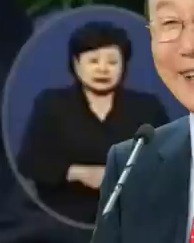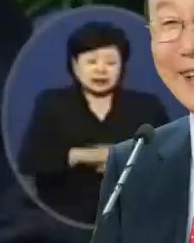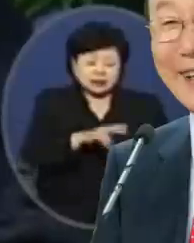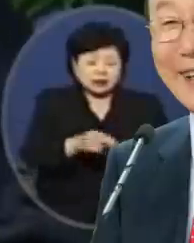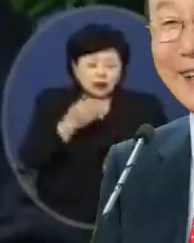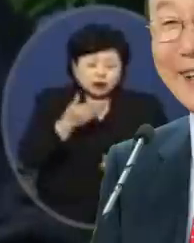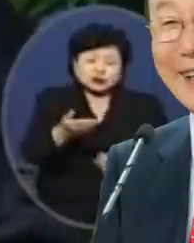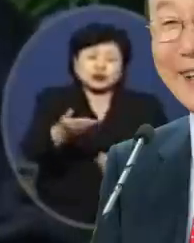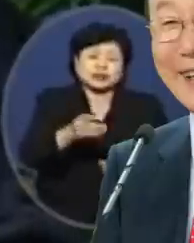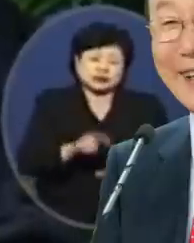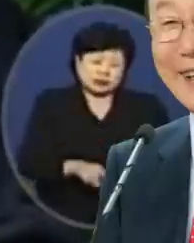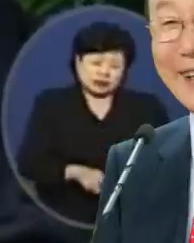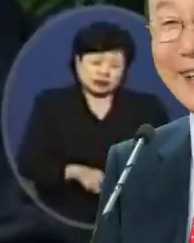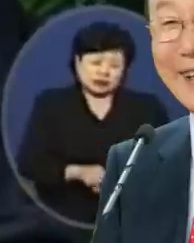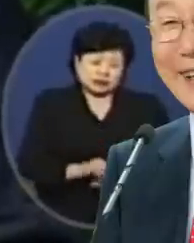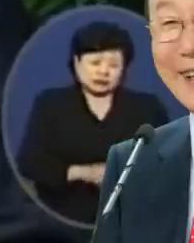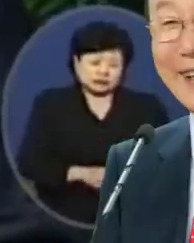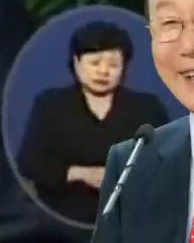먹을 것을 줘야 되지 않겠냐.